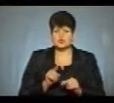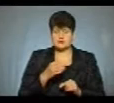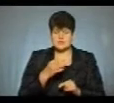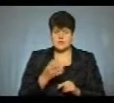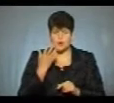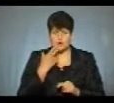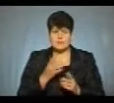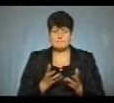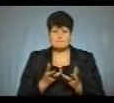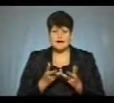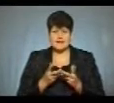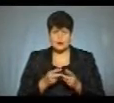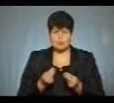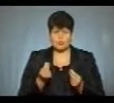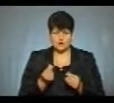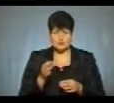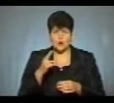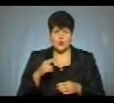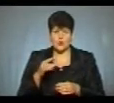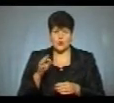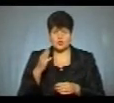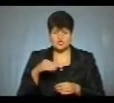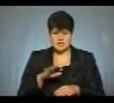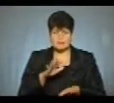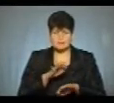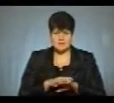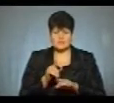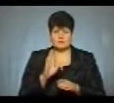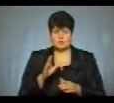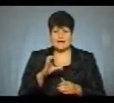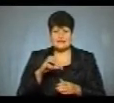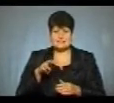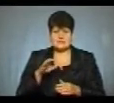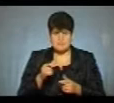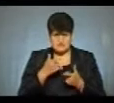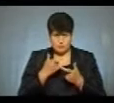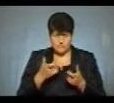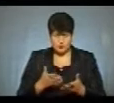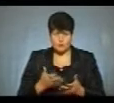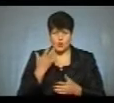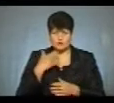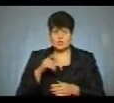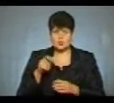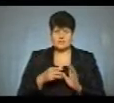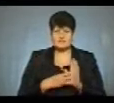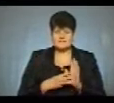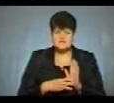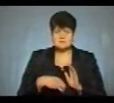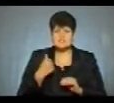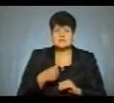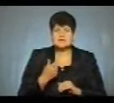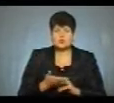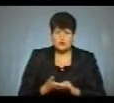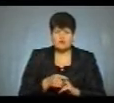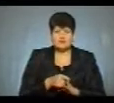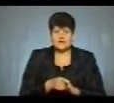коли перераховують гроші на Ощадбанк і там приходить смс, повідомлення. Коли людині 80 років і